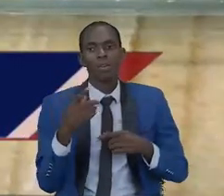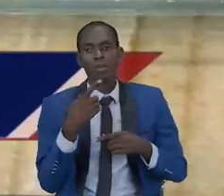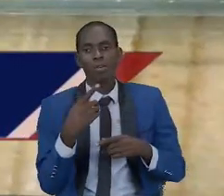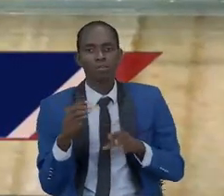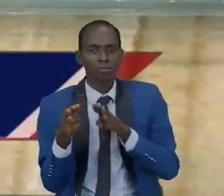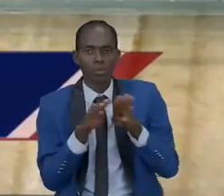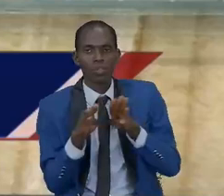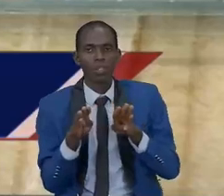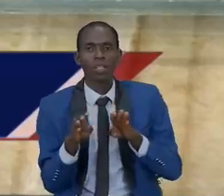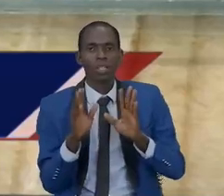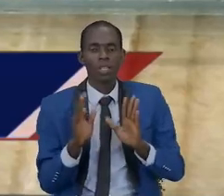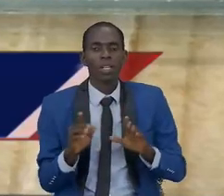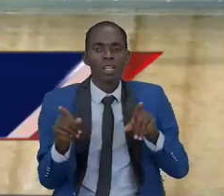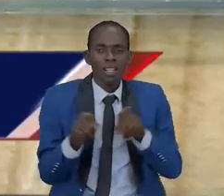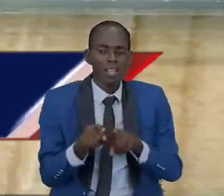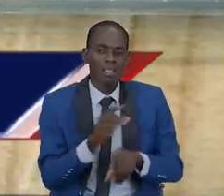Christophe